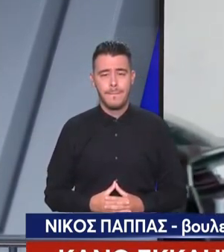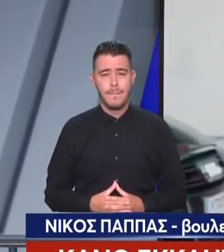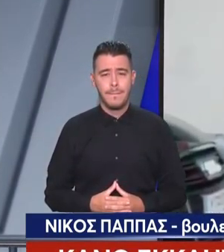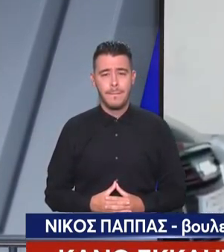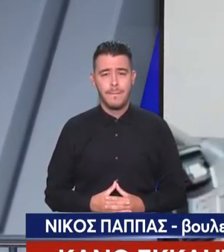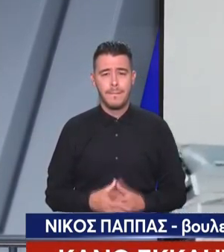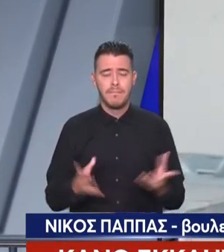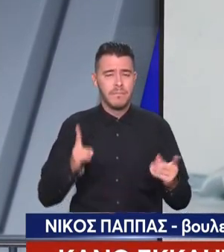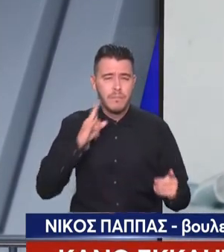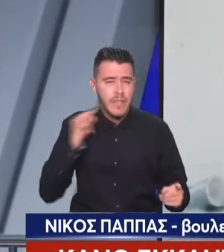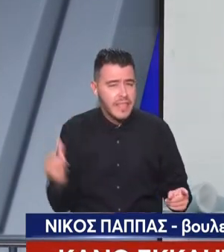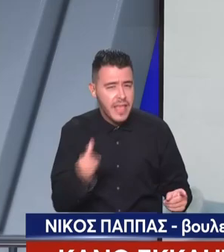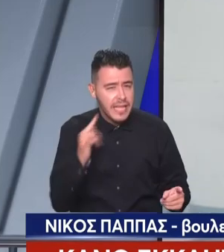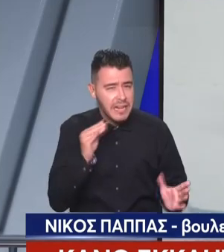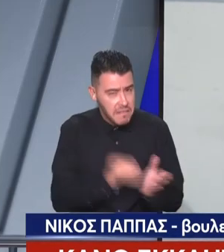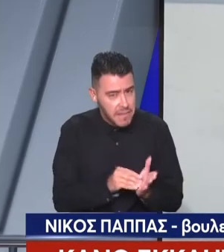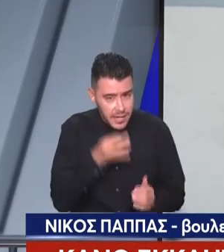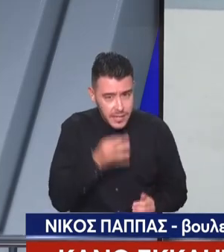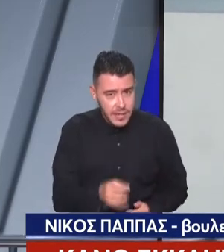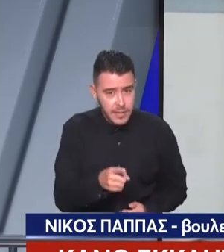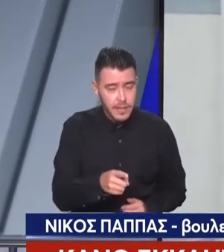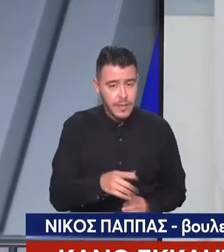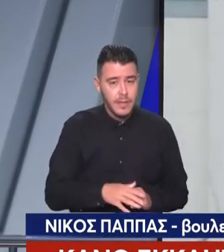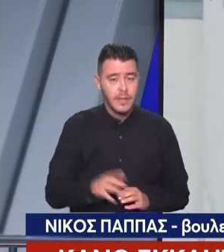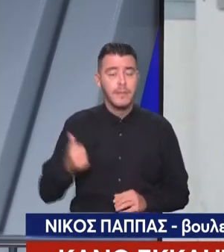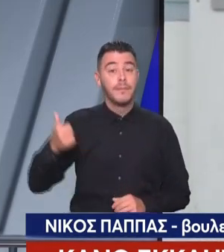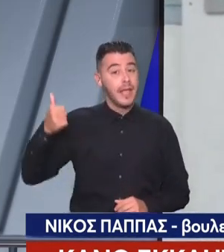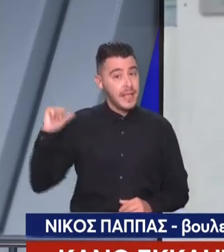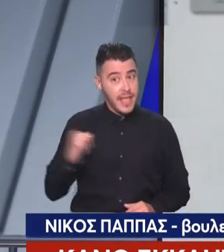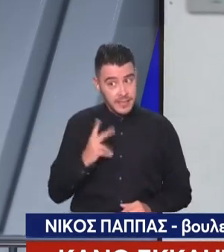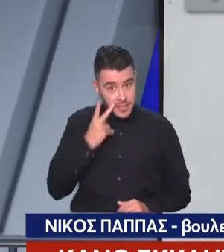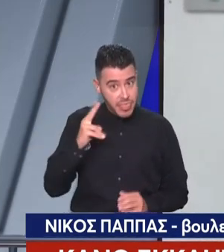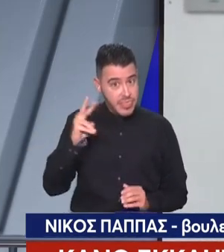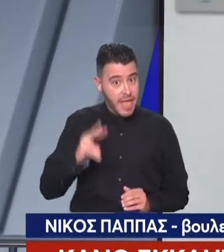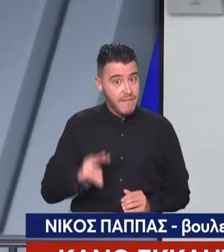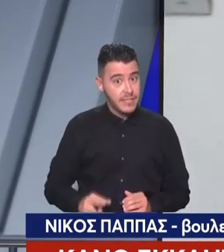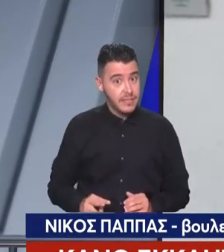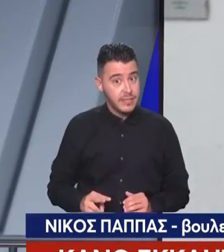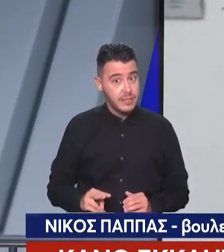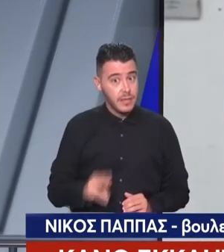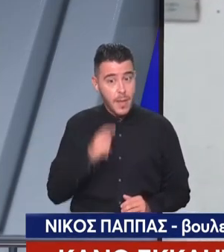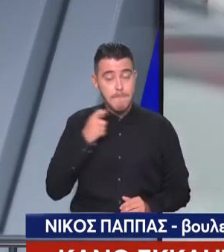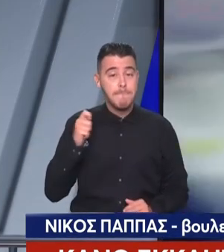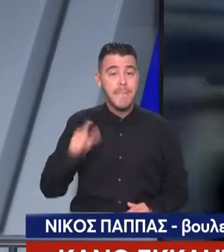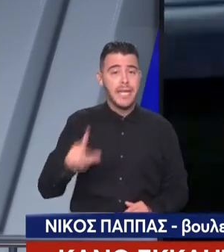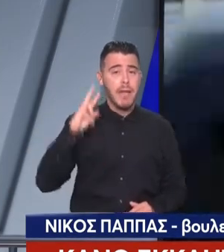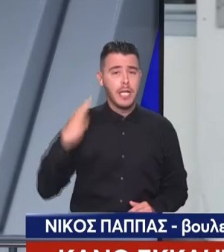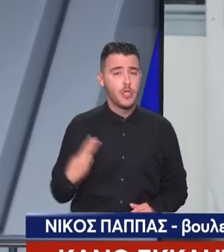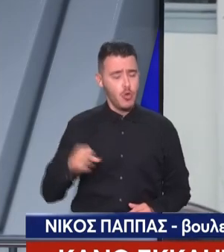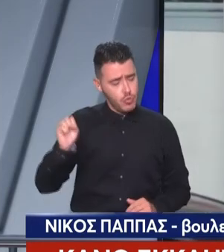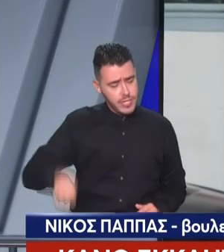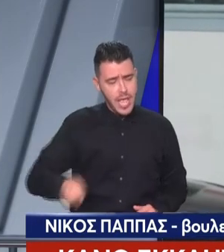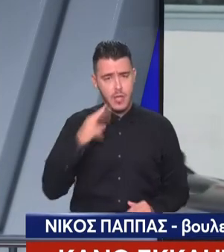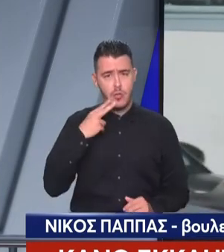Αν μπορείτε να γίνετε λίγο πιο συγκεκριμένος, θα σας... Δεν είδατε το μήνυμά της εχθές? Αυτό, ναι, το είδα. Το είδα, εντάξει. Δεν θέλω να το σχολιάσω.